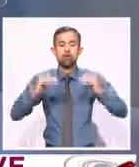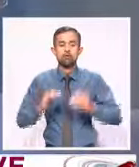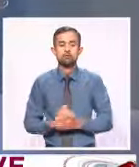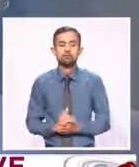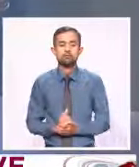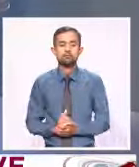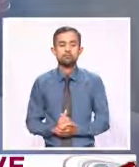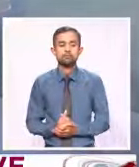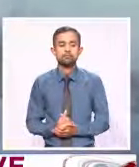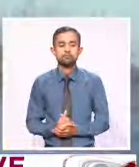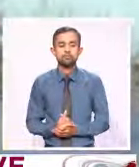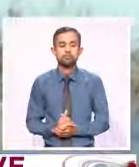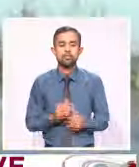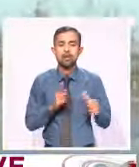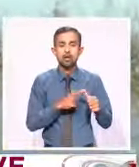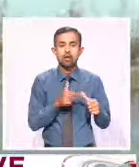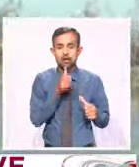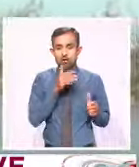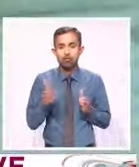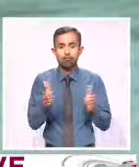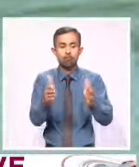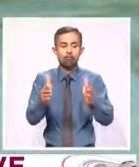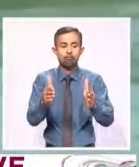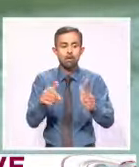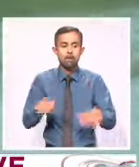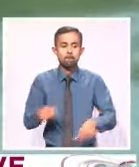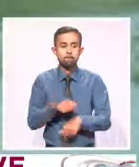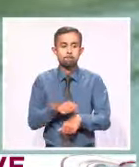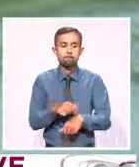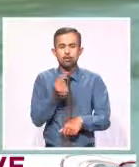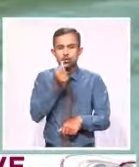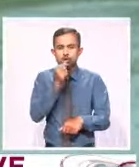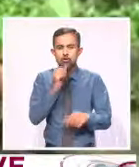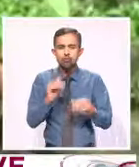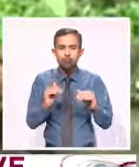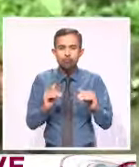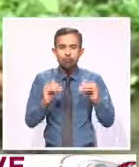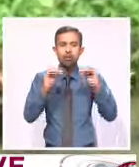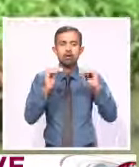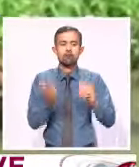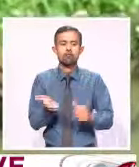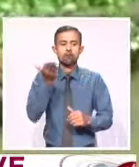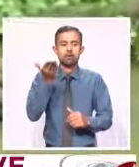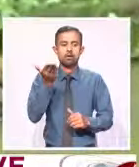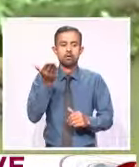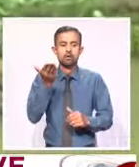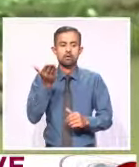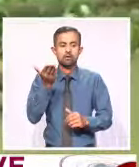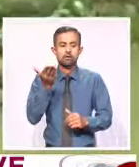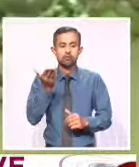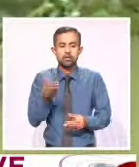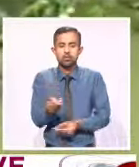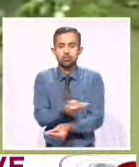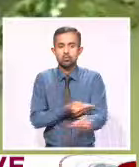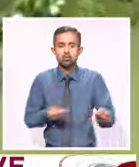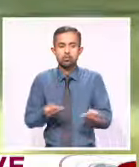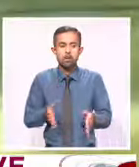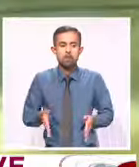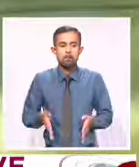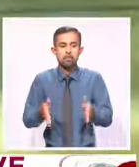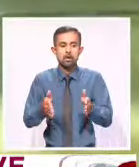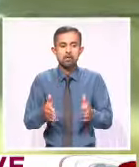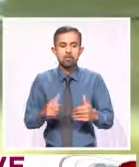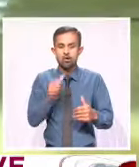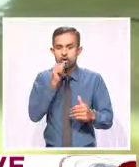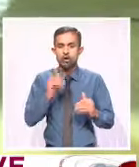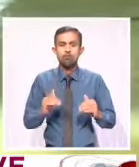බවයි. අත්තනගලු ඔයේ ජලමට්ටම මේ වන විට සුළු ගංවතුර තත්ත්වයක් දක්වා ඉහළ ගොසින්. එම නිසා ඔය ආශ්‍රිත මහාමාර්ග